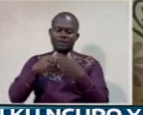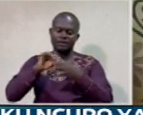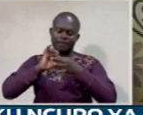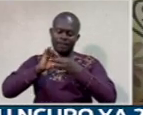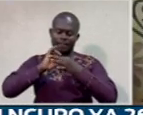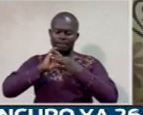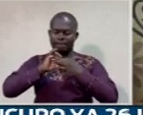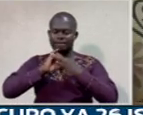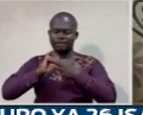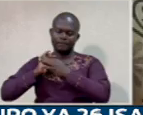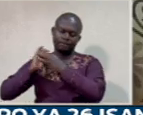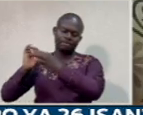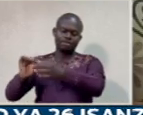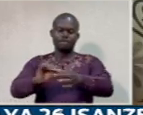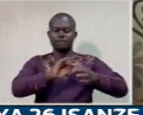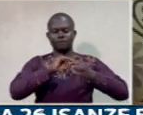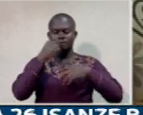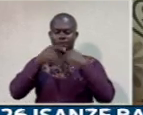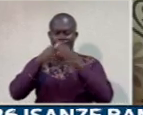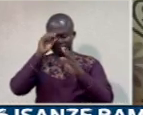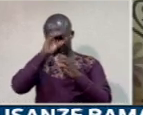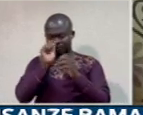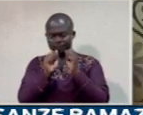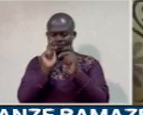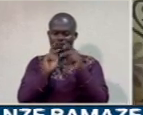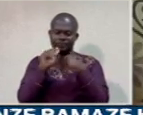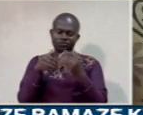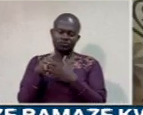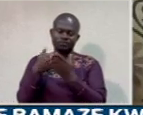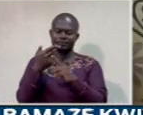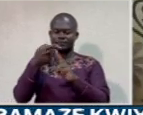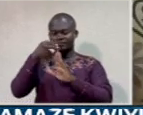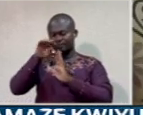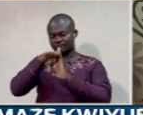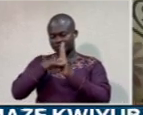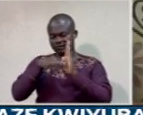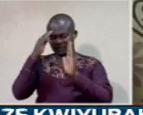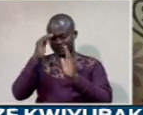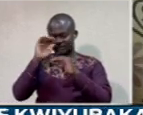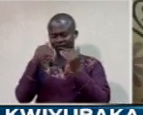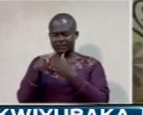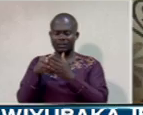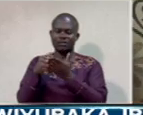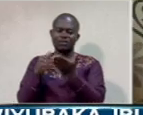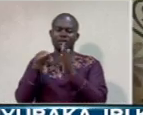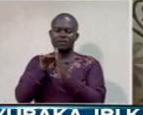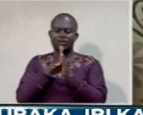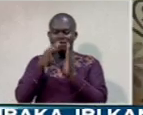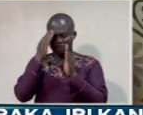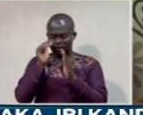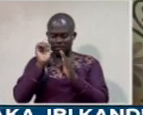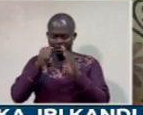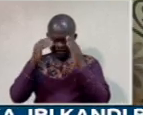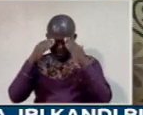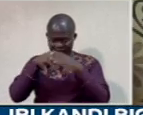no guhashya no gukomeza gushakisha na ba bandi bari ku rutonde kugira ngo iyi gahunda yo kugira ngo bashyirwe